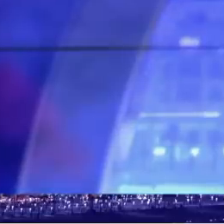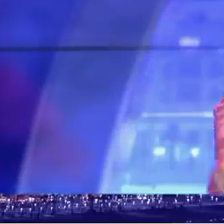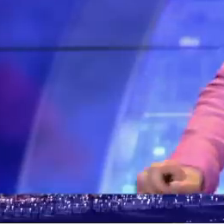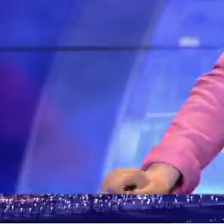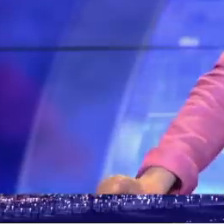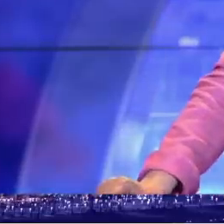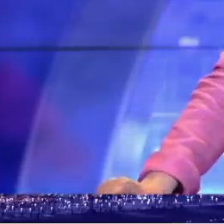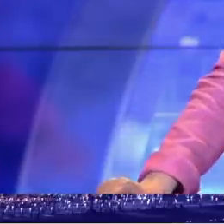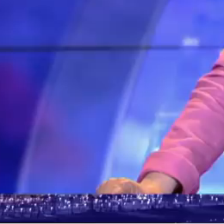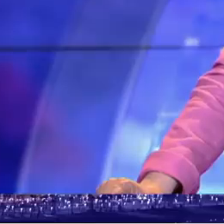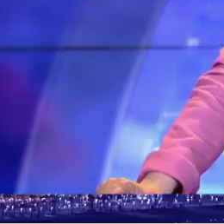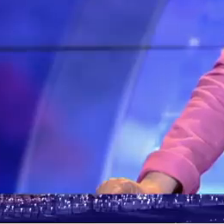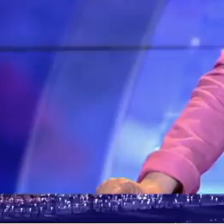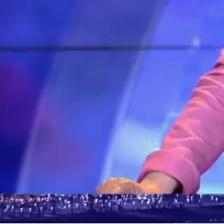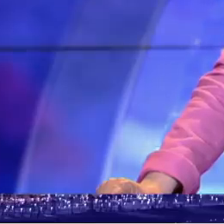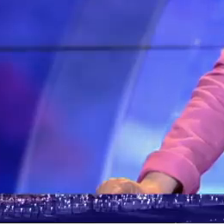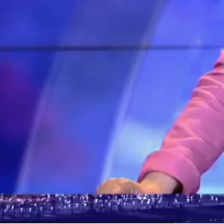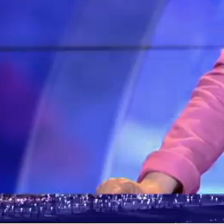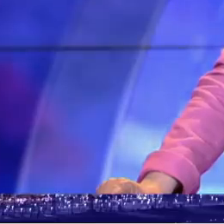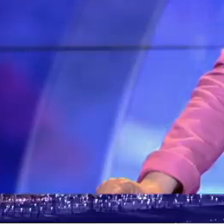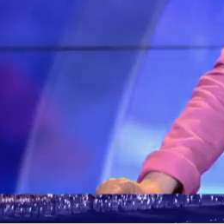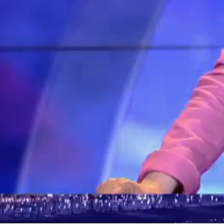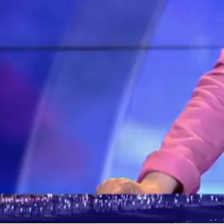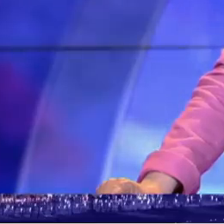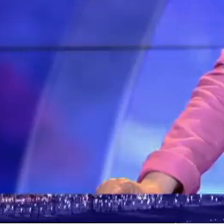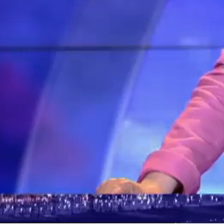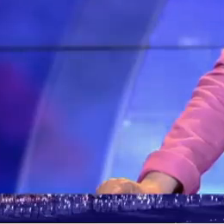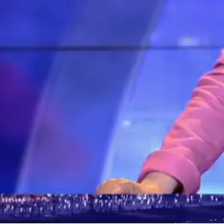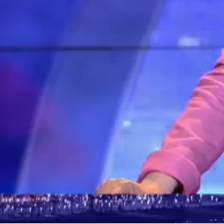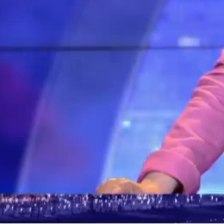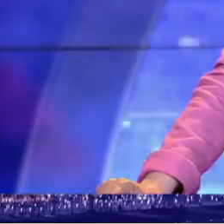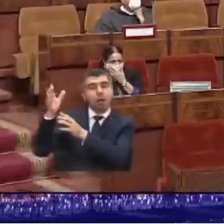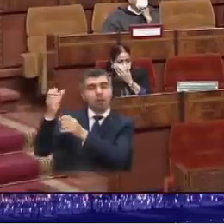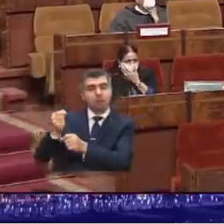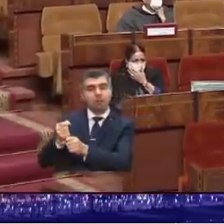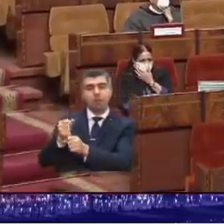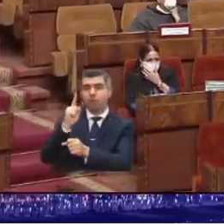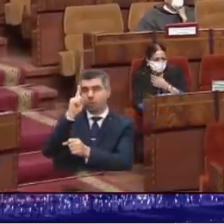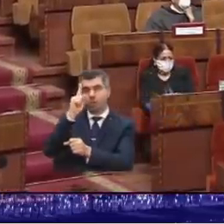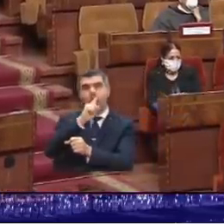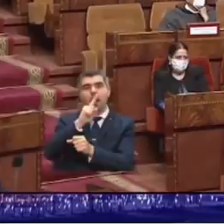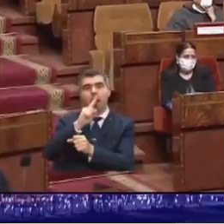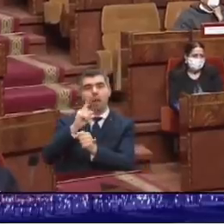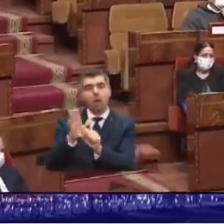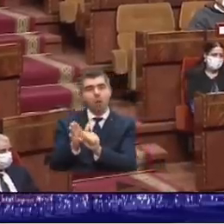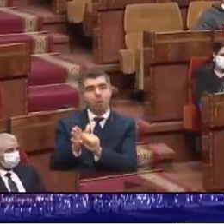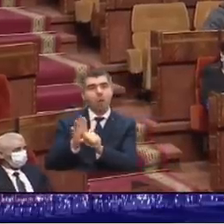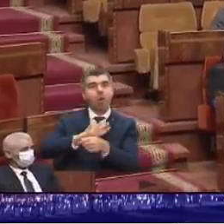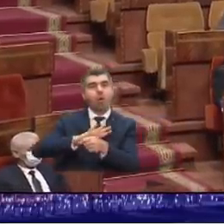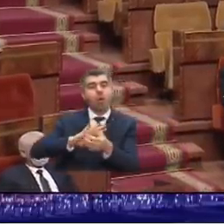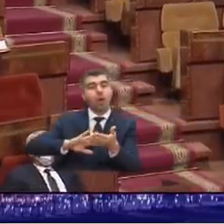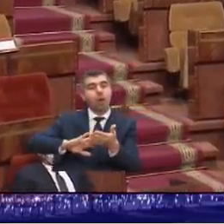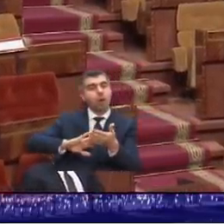تجاوز هذا الوضع غير المسبوق. السؤال جاء في محله، عندك في المقاولات جوج الخطوط وجوج السبل واضحه. عندك الصندوق ديال